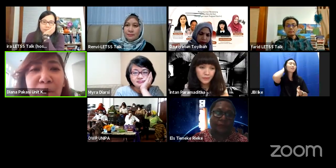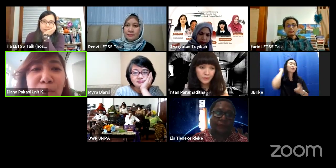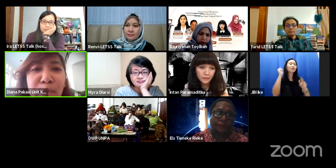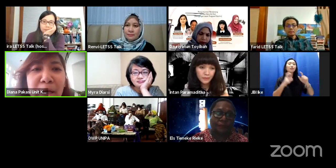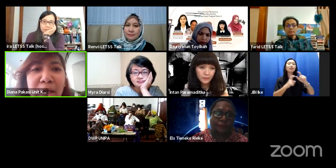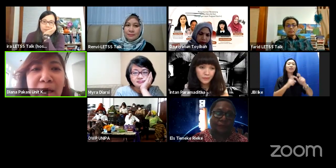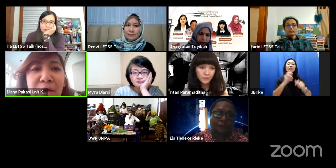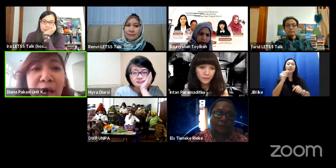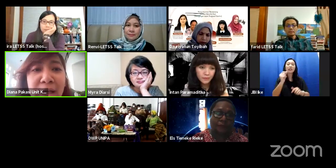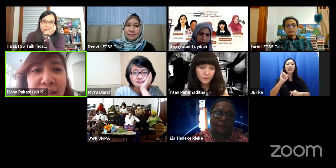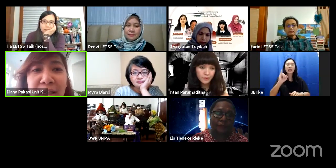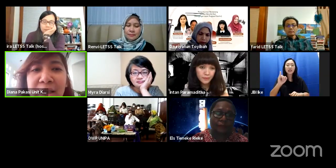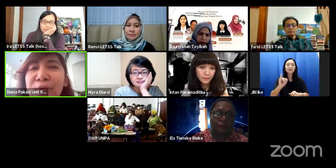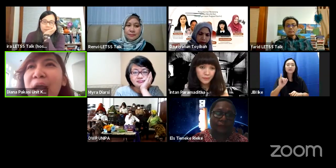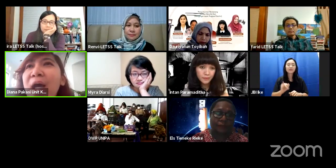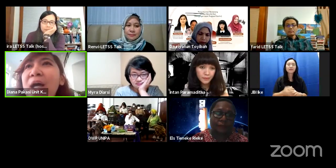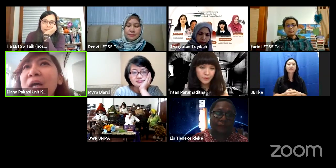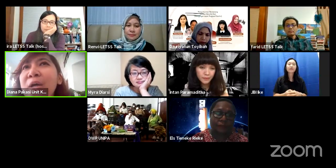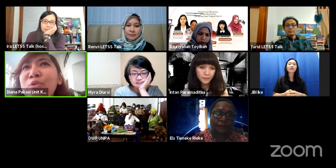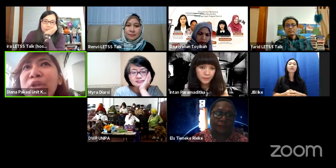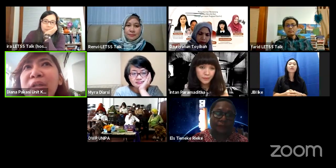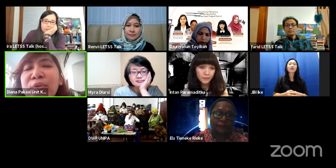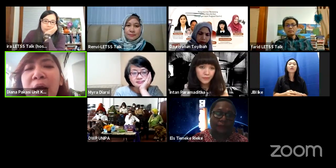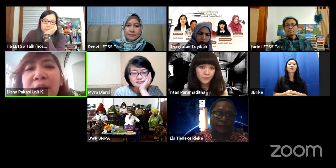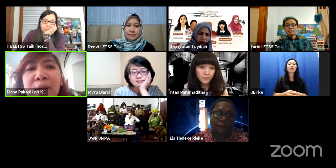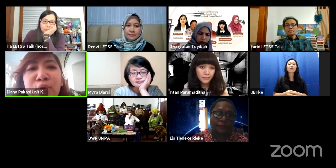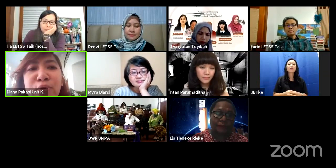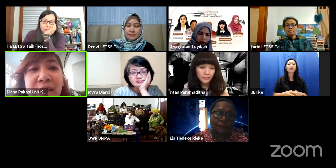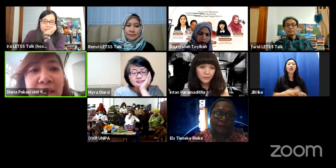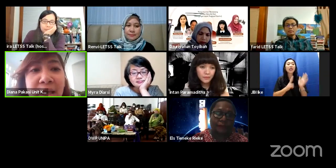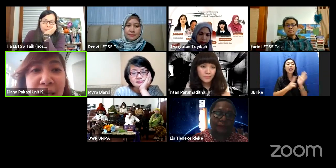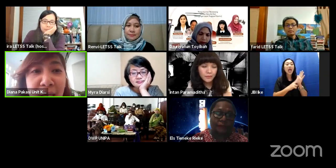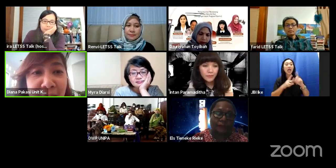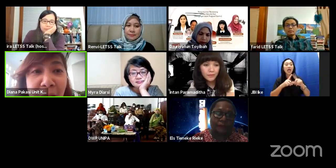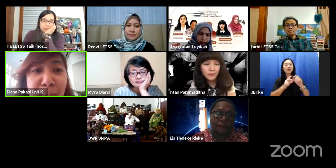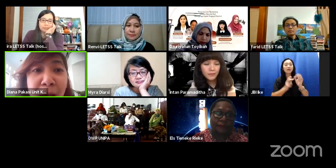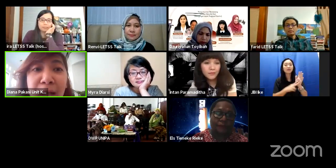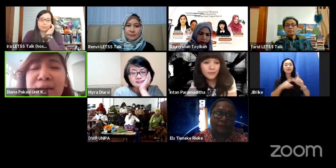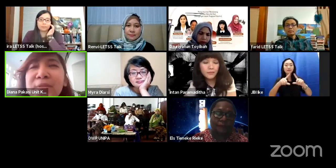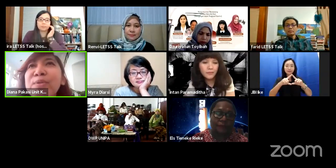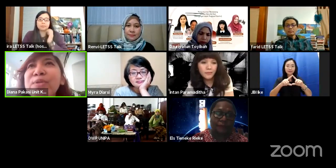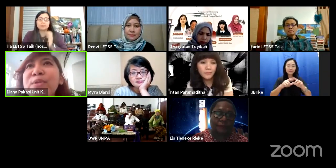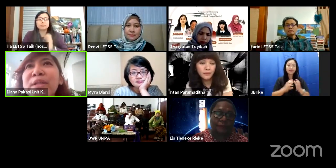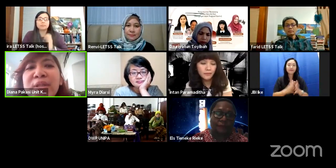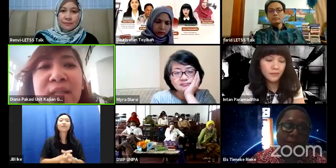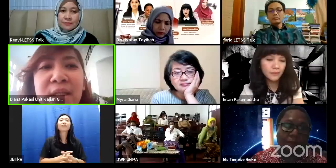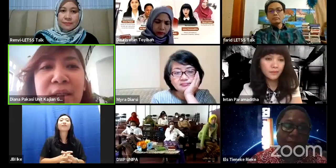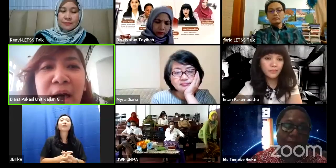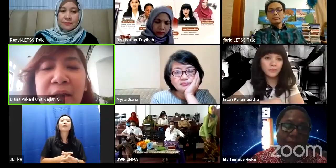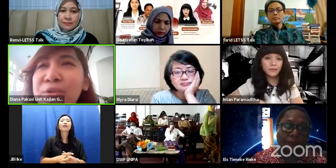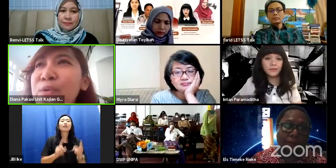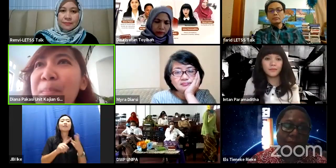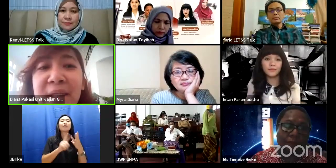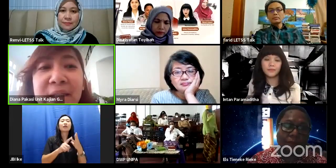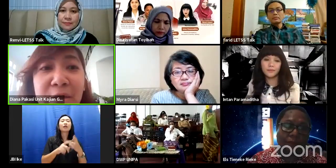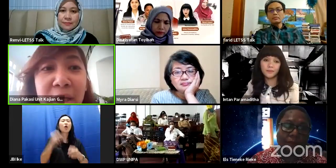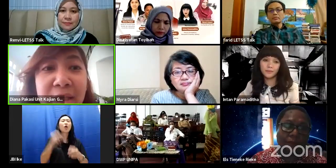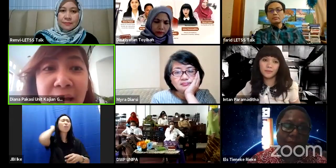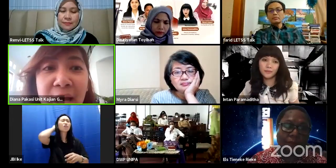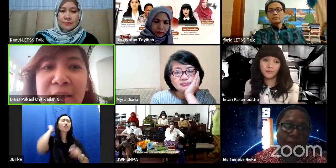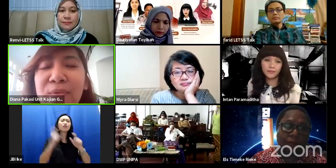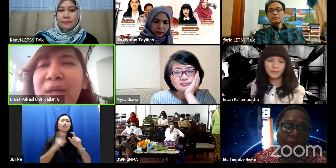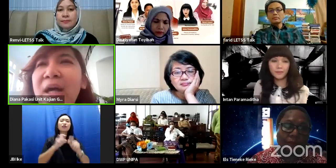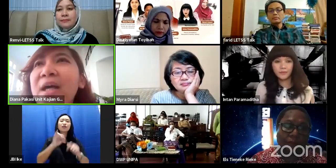Mbak almarhum Mbak Nana Gulardi gitu ya, kemudian juga ada Bu Siti Hidayati Amal, terus dia ada juga Mbak